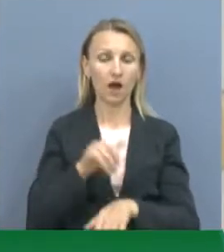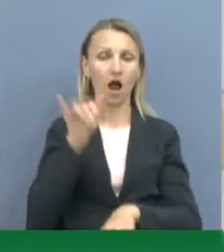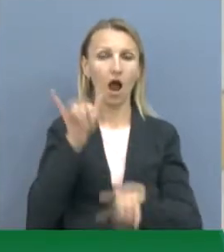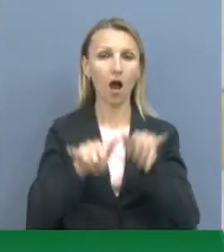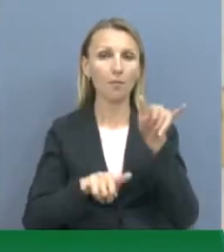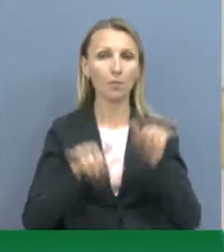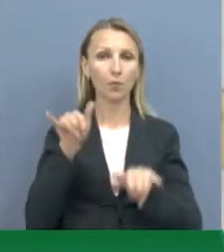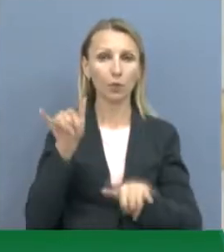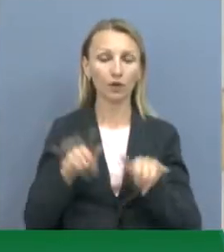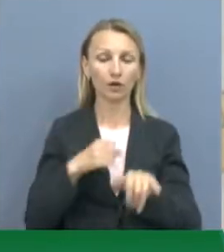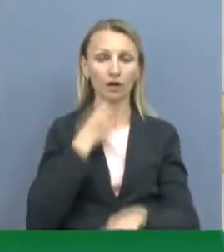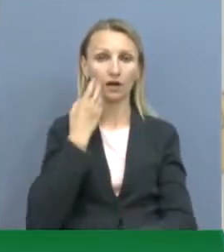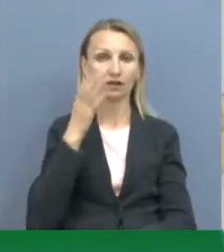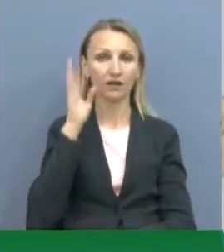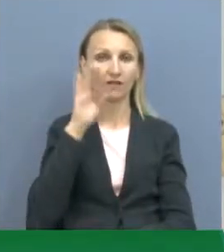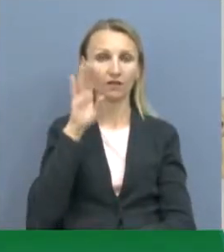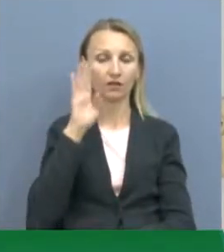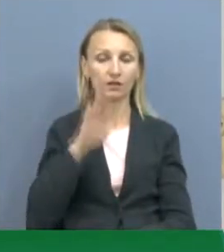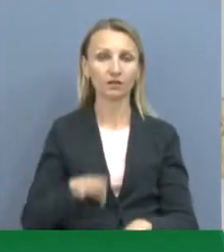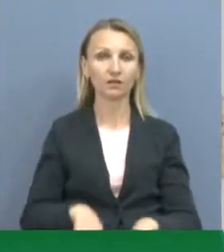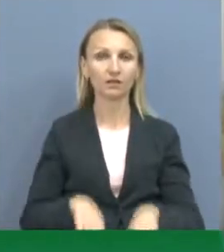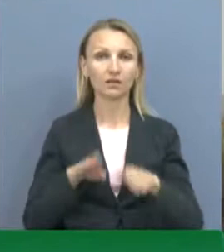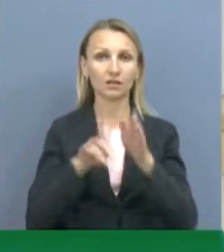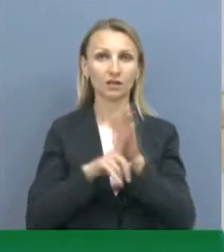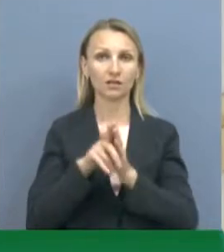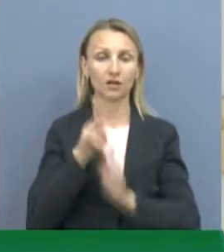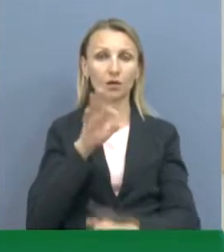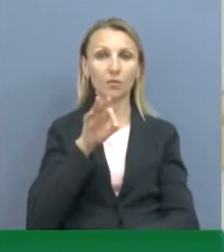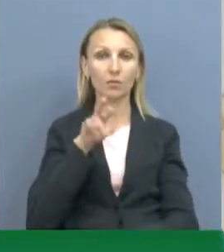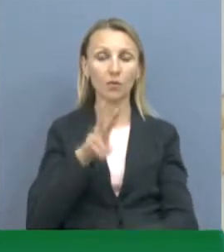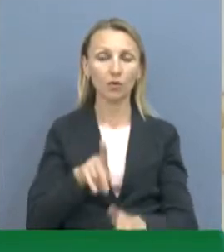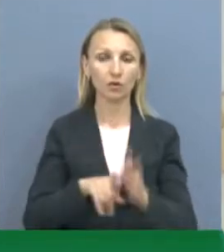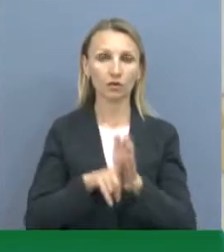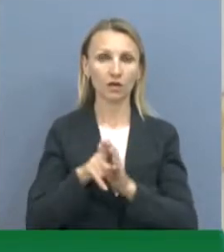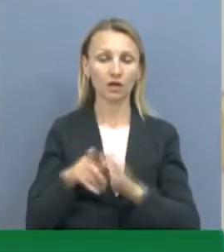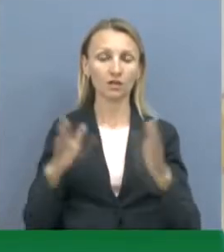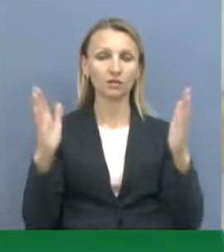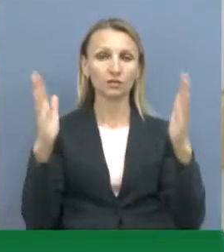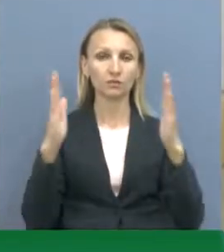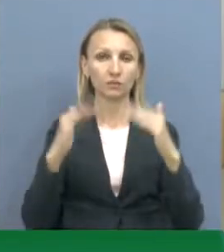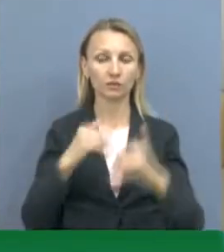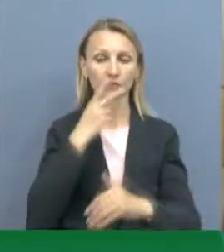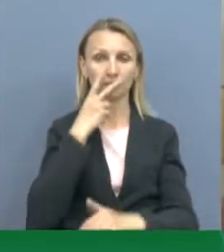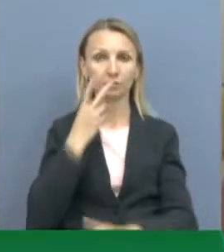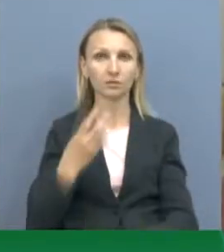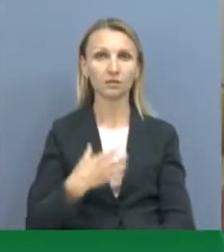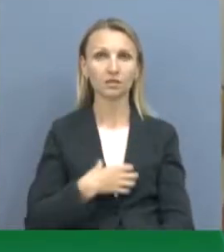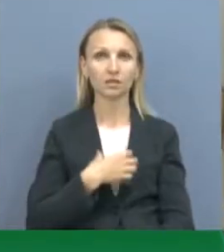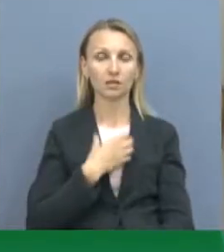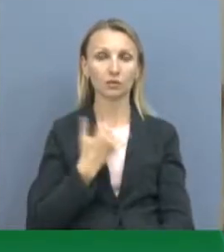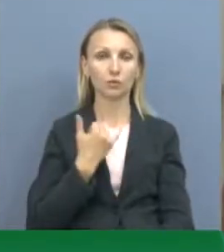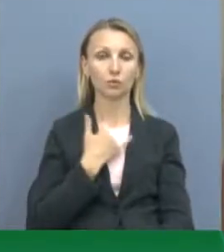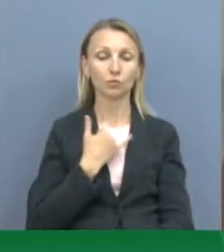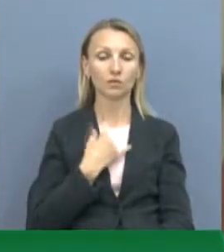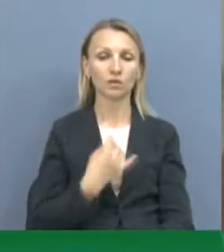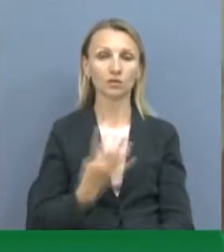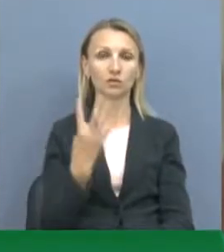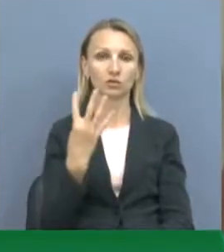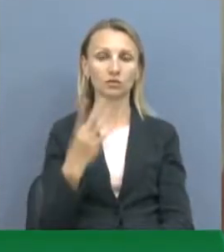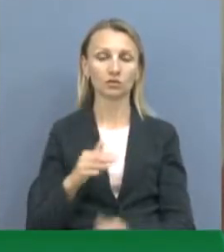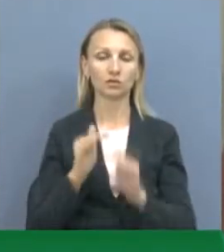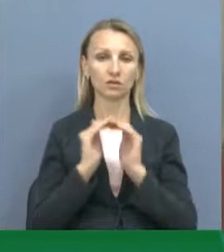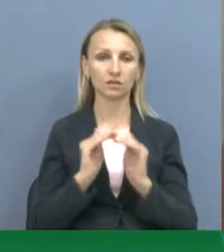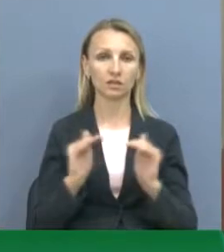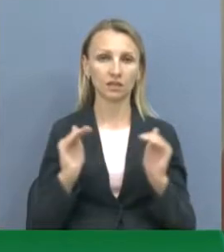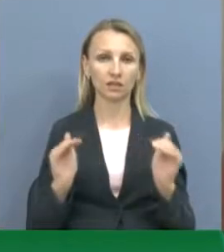вот после потопа у нас, смотрите, полы сами по себе гниют, сами падают, видите? А у меня 4 детей.